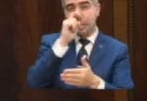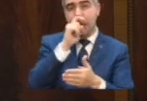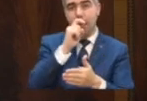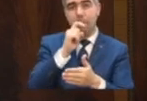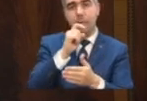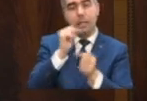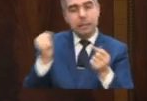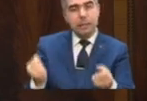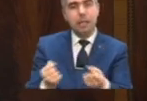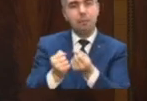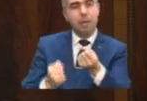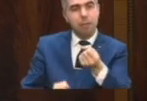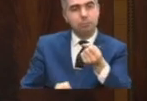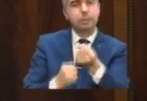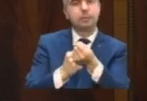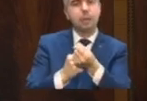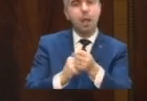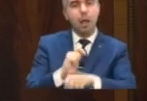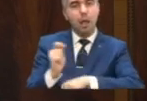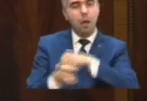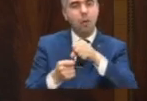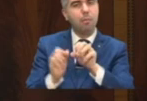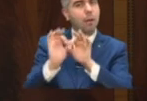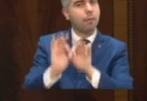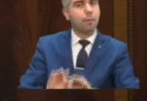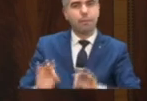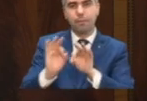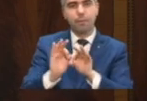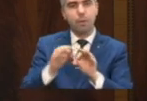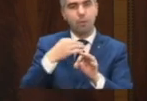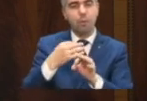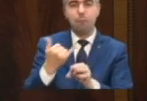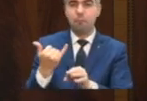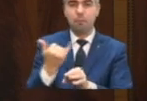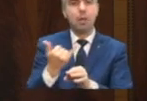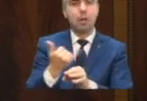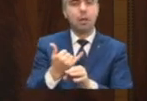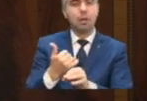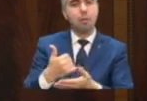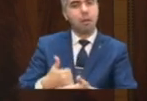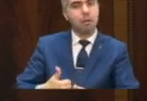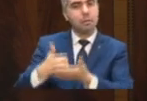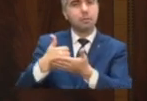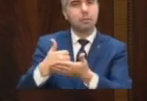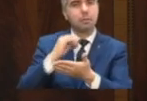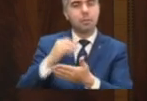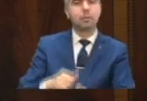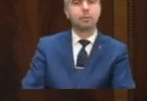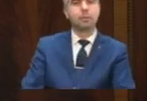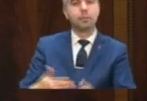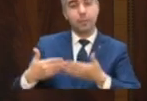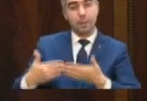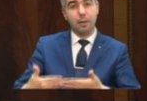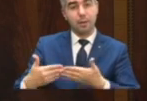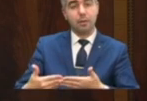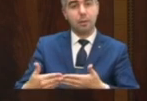وتطوير العالم القروي وإعطائه المكان التي يجب أن يحظى بها، خاصة في ظل